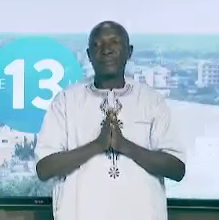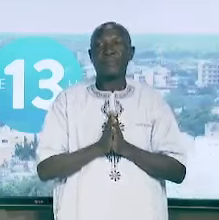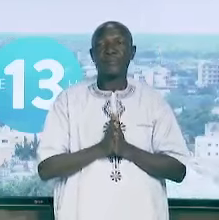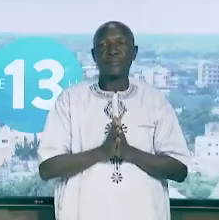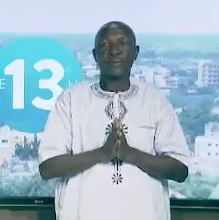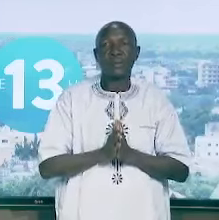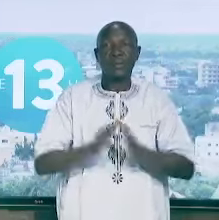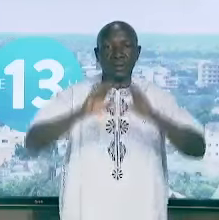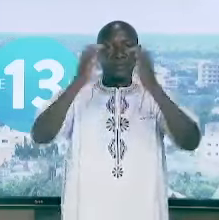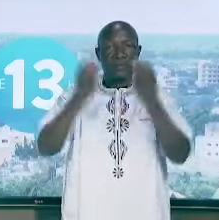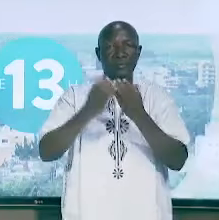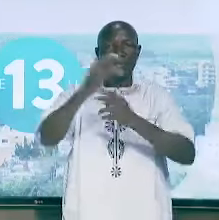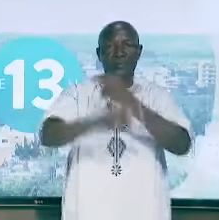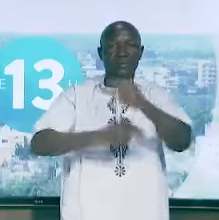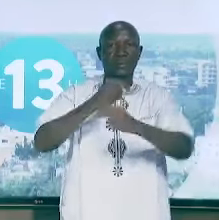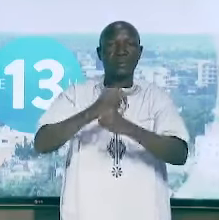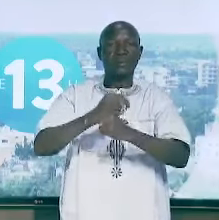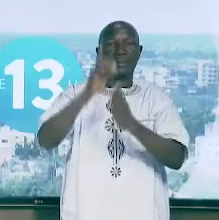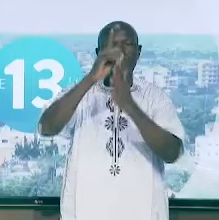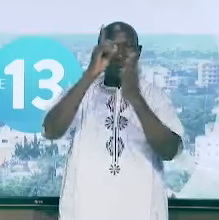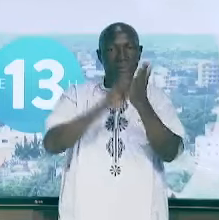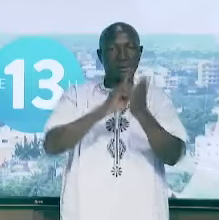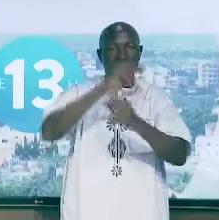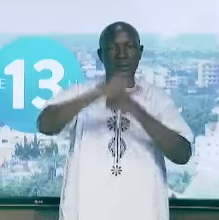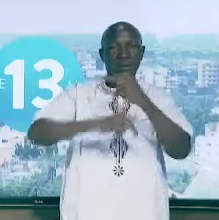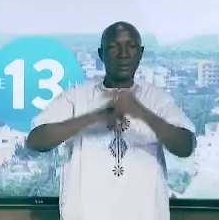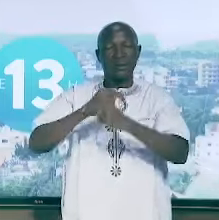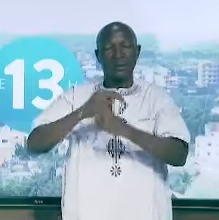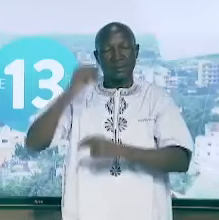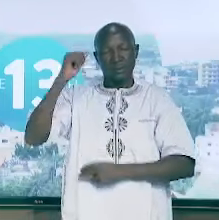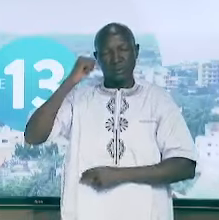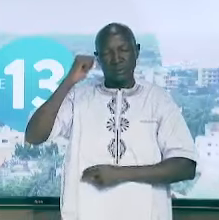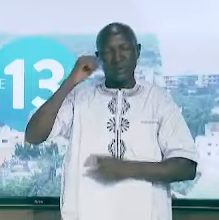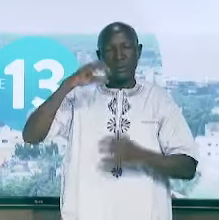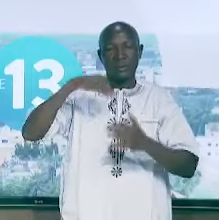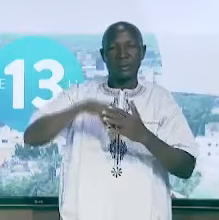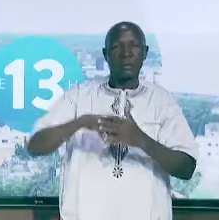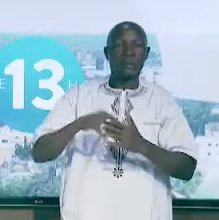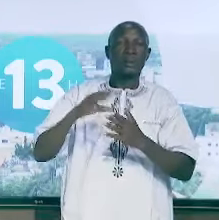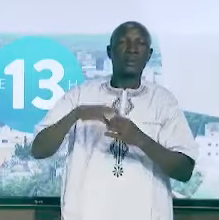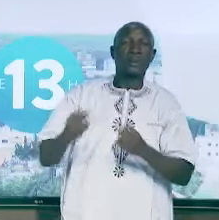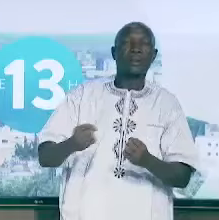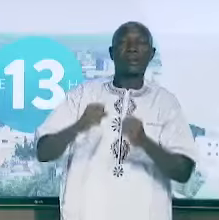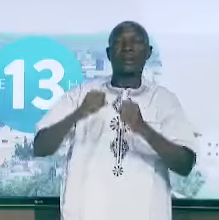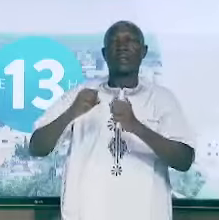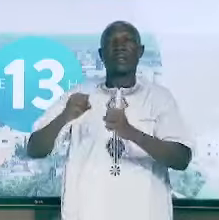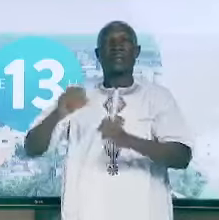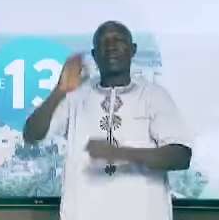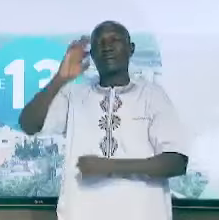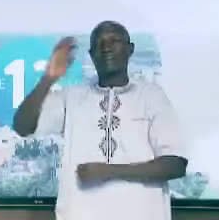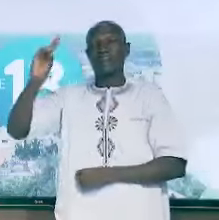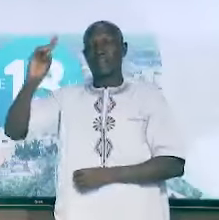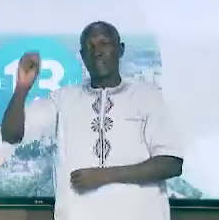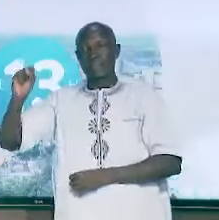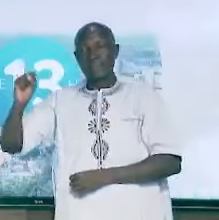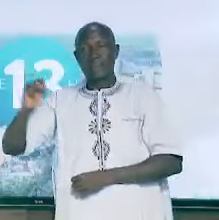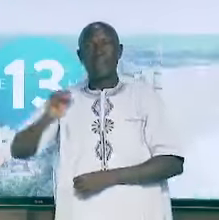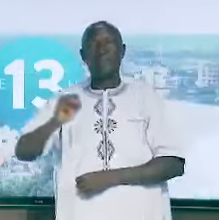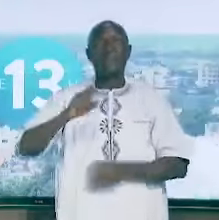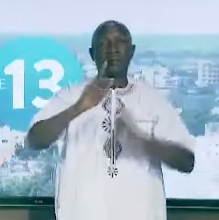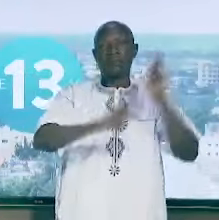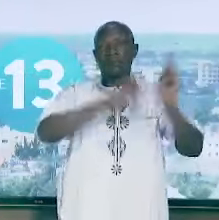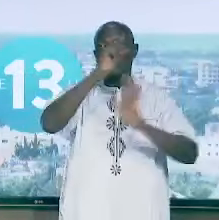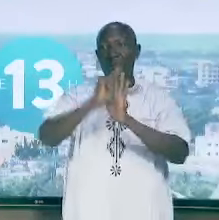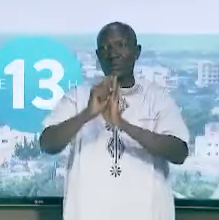La Commission nationale des droits humains, soucieuse de la cohésion sociale entre les forces de défense et de sécurité et les